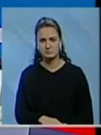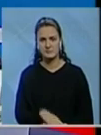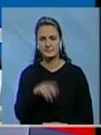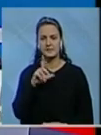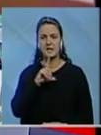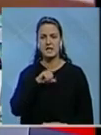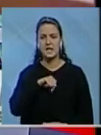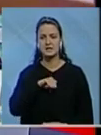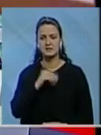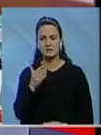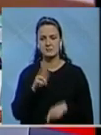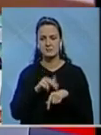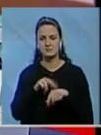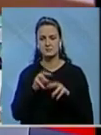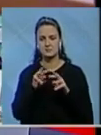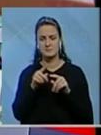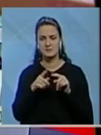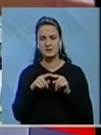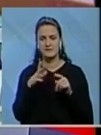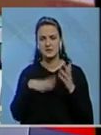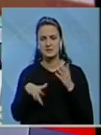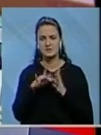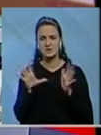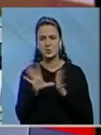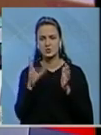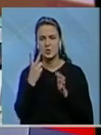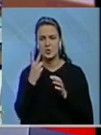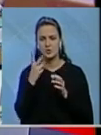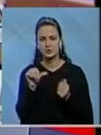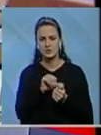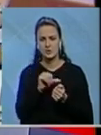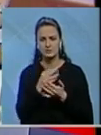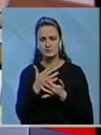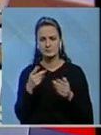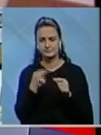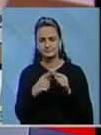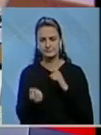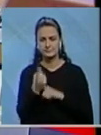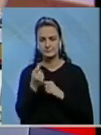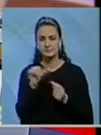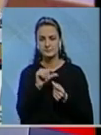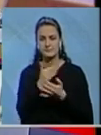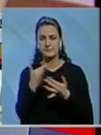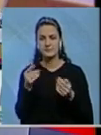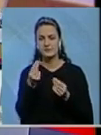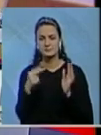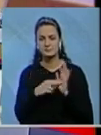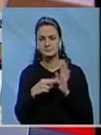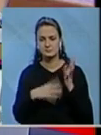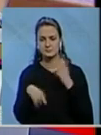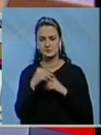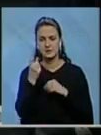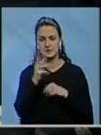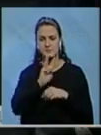Ლატვიელმა სამართალდამცველებმა ქვეყნისთვის რეკორდული ოდენობის 2 ტონა კოკაინი აღმოაჩინეს. Ნარკოტიკული ნივთიერების ღირებულება დაახლოებით